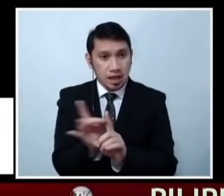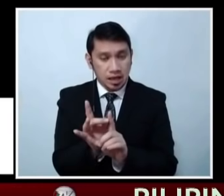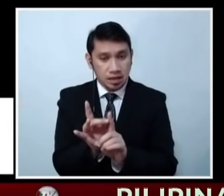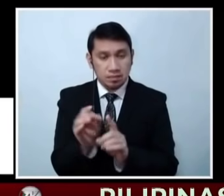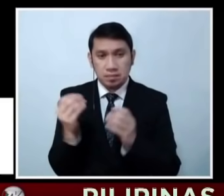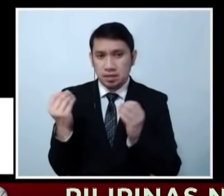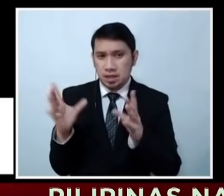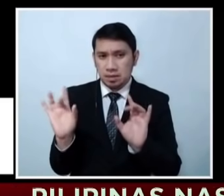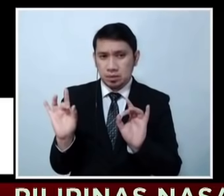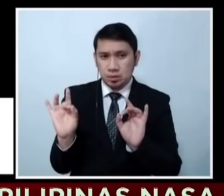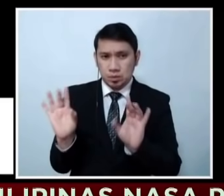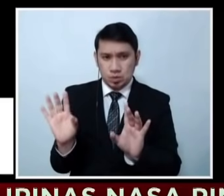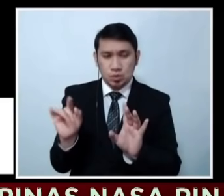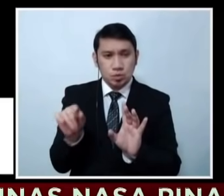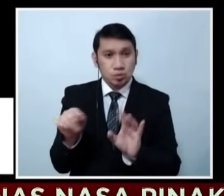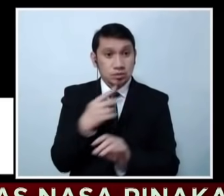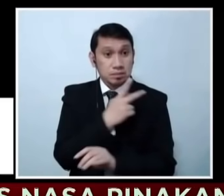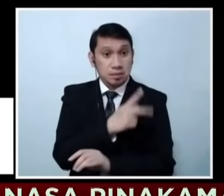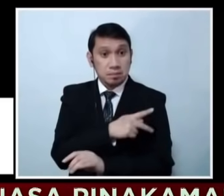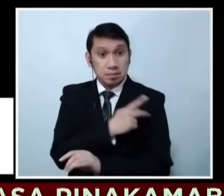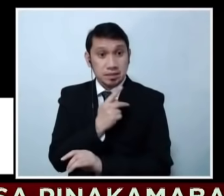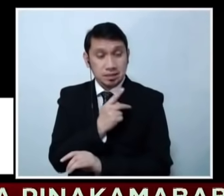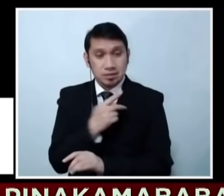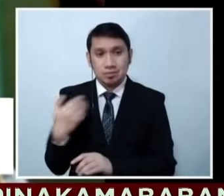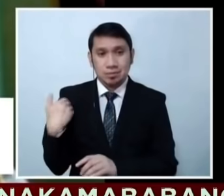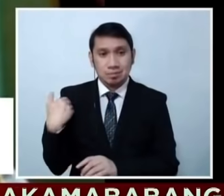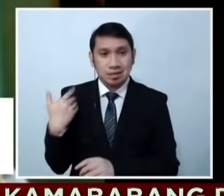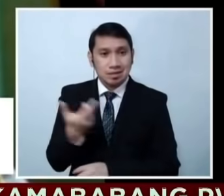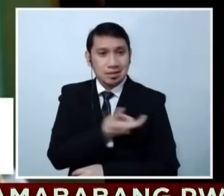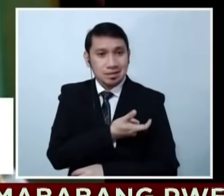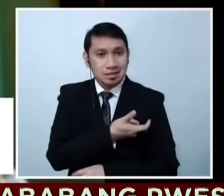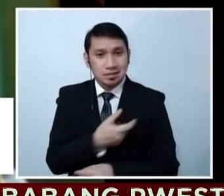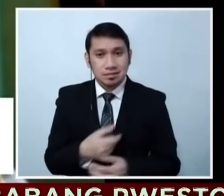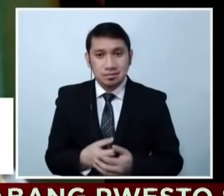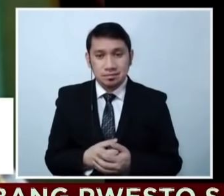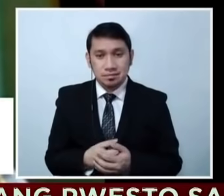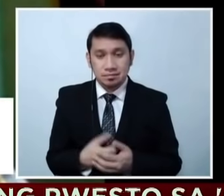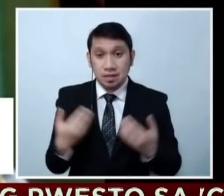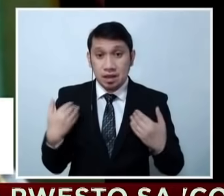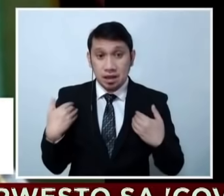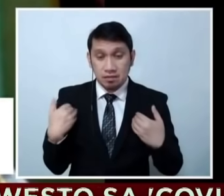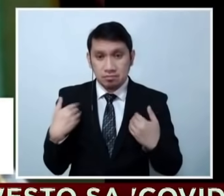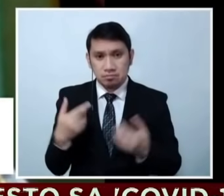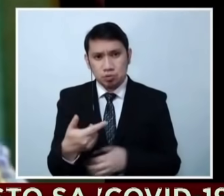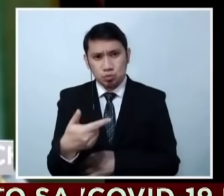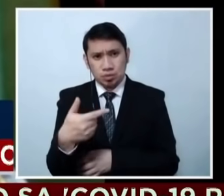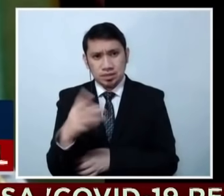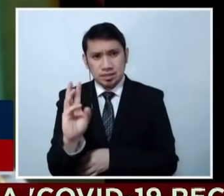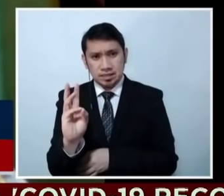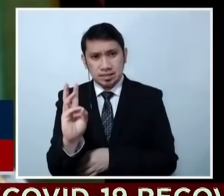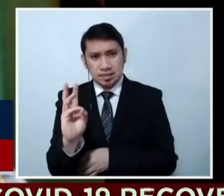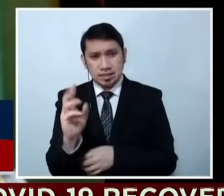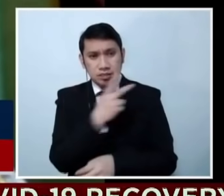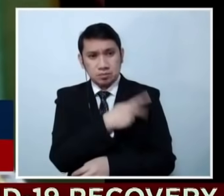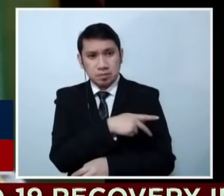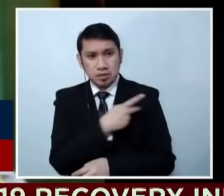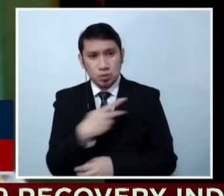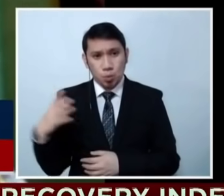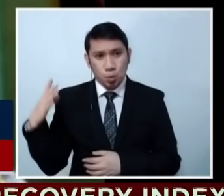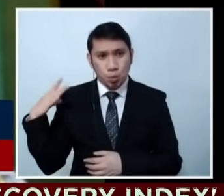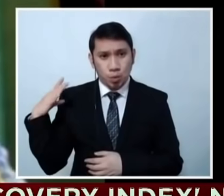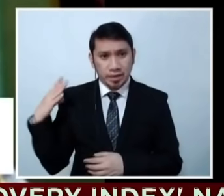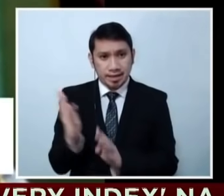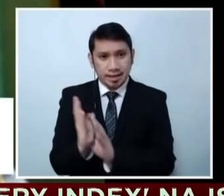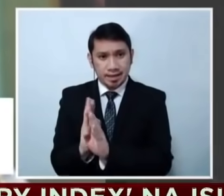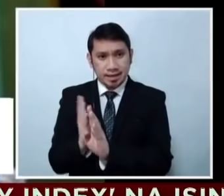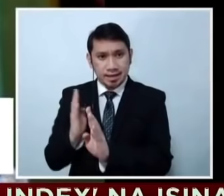at critical sa mga pasyente ang hindi bakunado. May nakapila ho kaming mga 26 patients pa